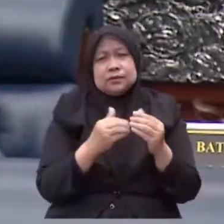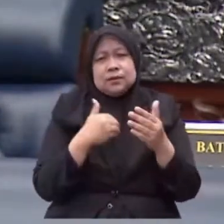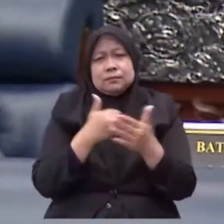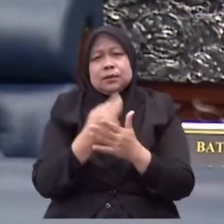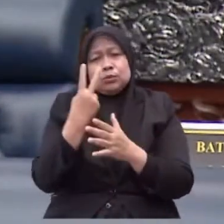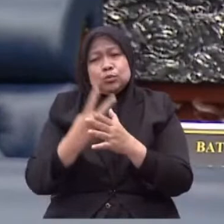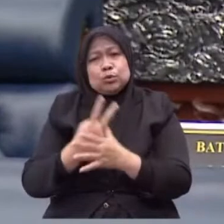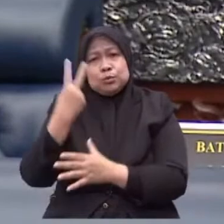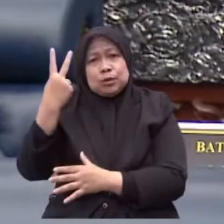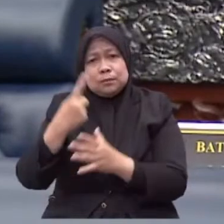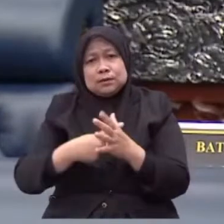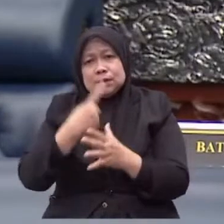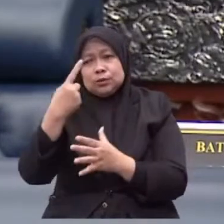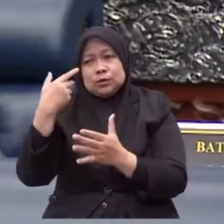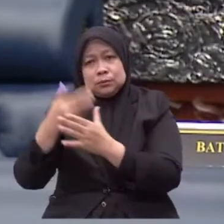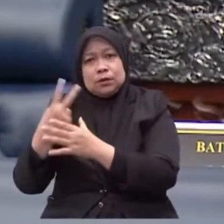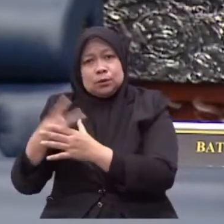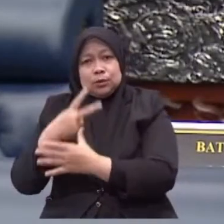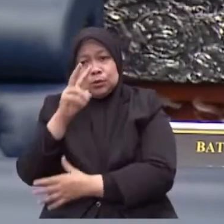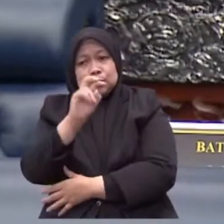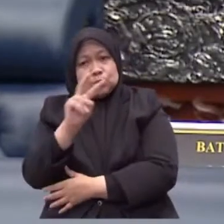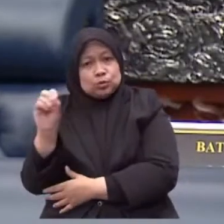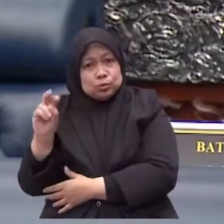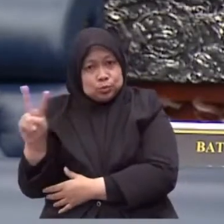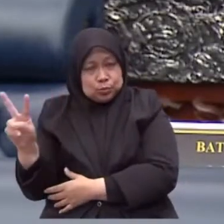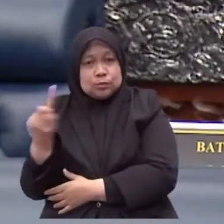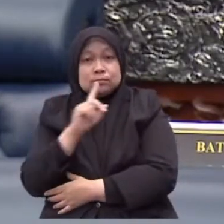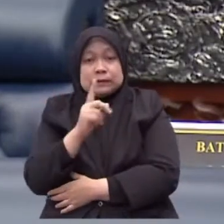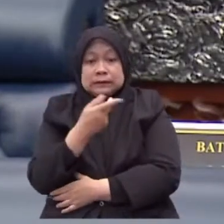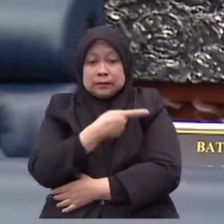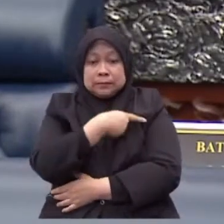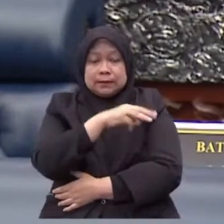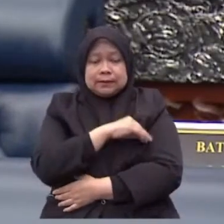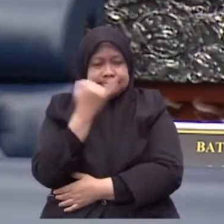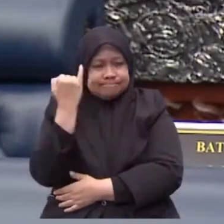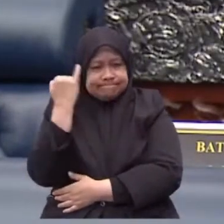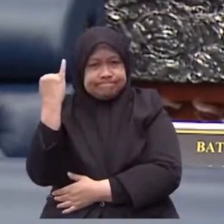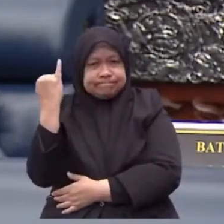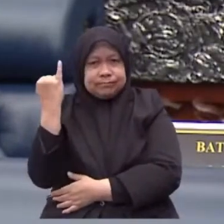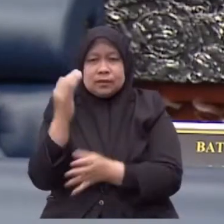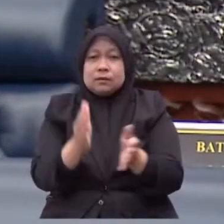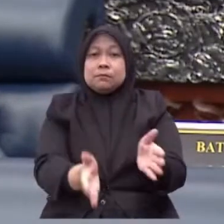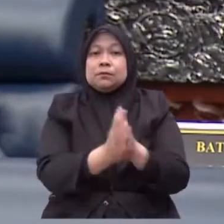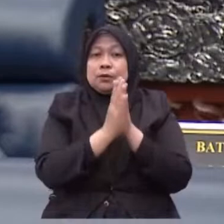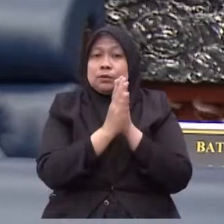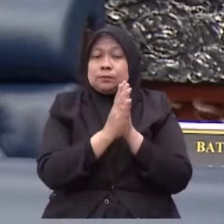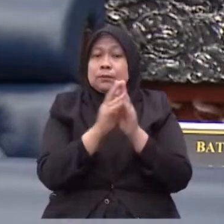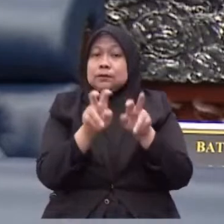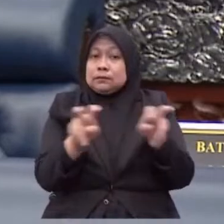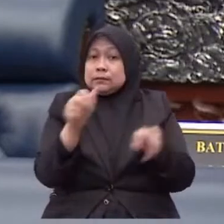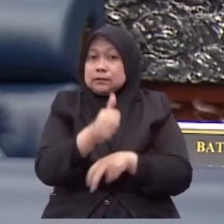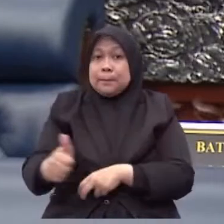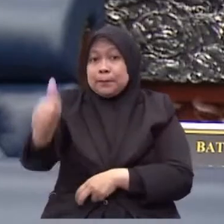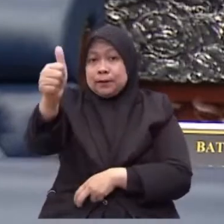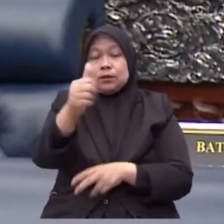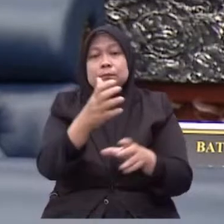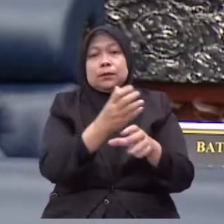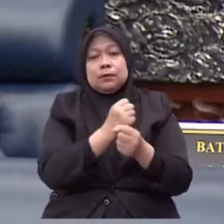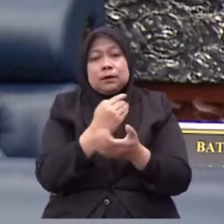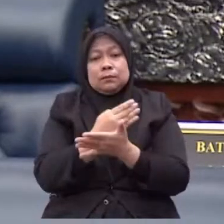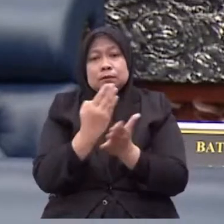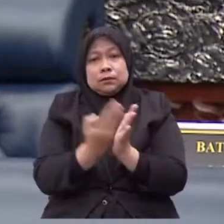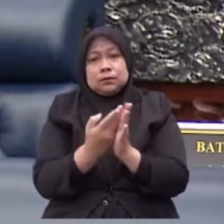tempo 2 bulan dari generi hingga Febri 2022 Kementerian mengambil inisity memohon kepada kabinet untuk mendapatkan